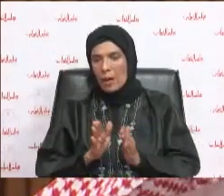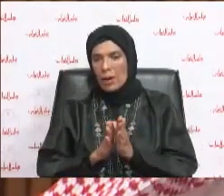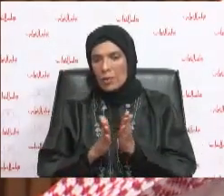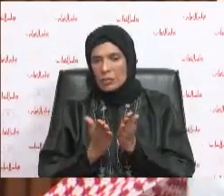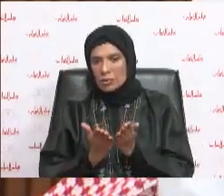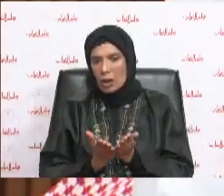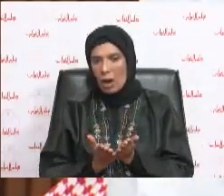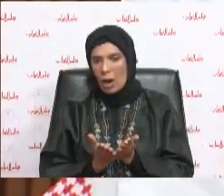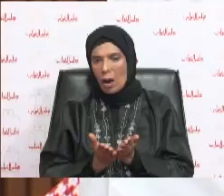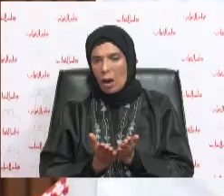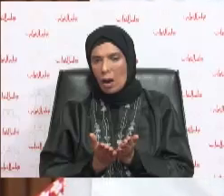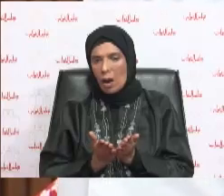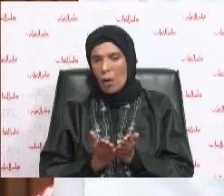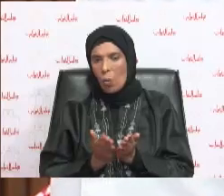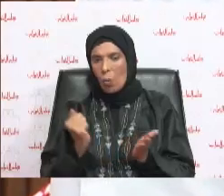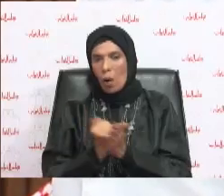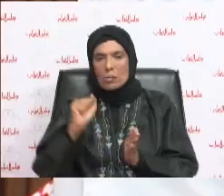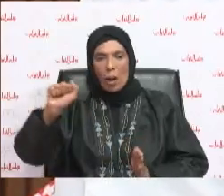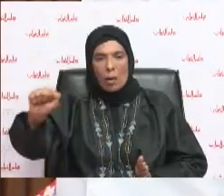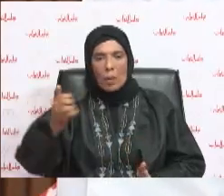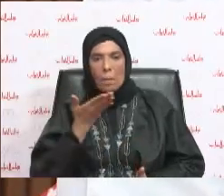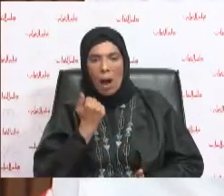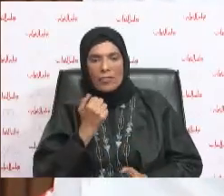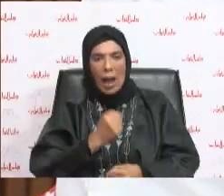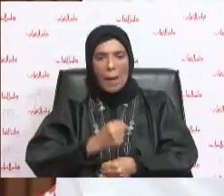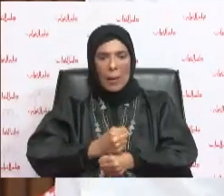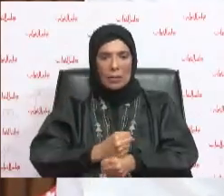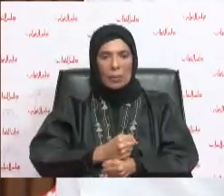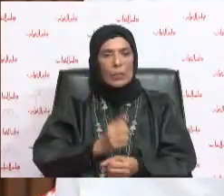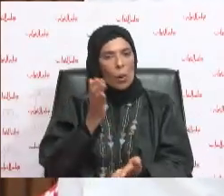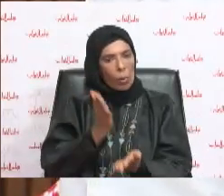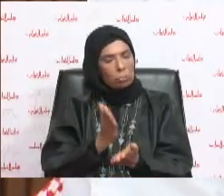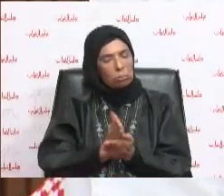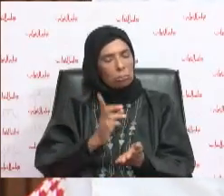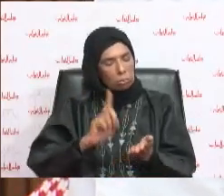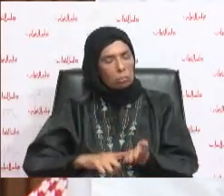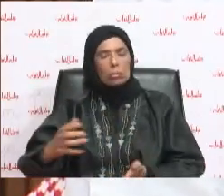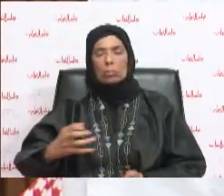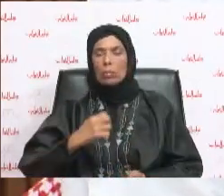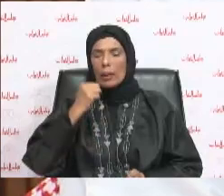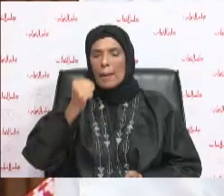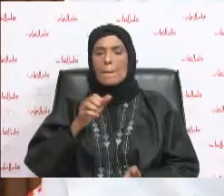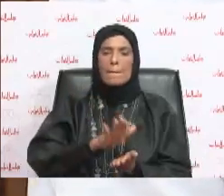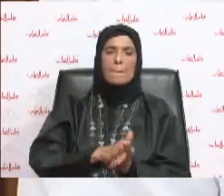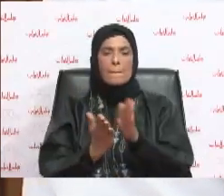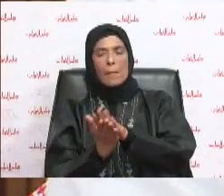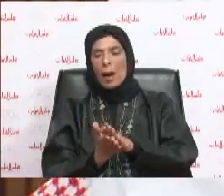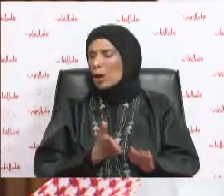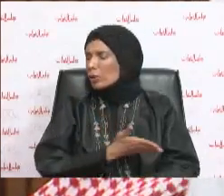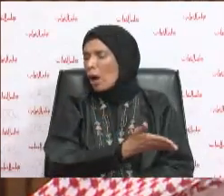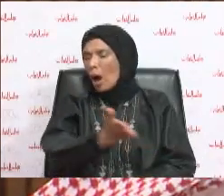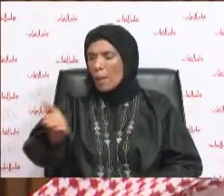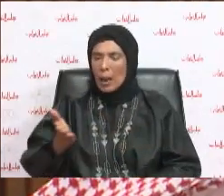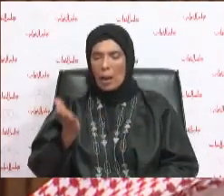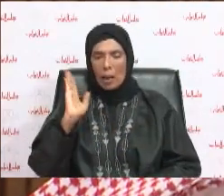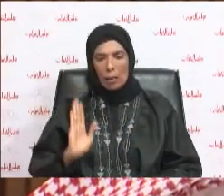عن العمل، وين وصلنا يا معالي الرئيس؟ هذه حقوق يجب أن تصان، إذا تطبق تطبق على الجميع يا معالي